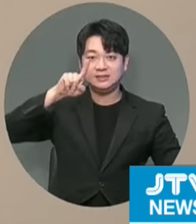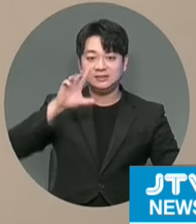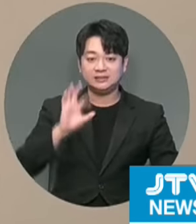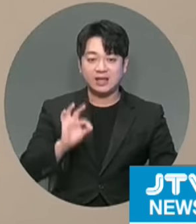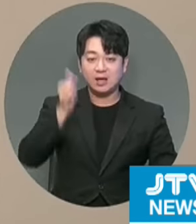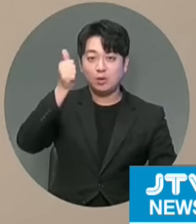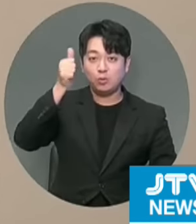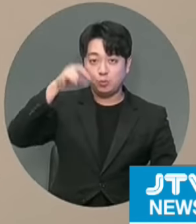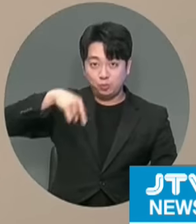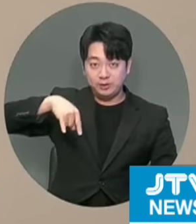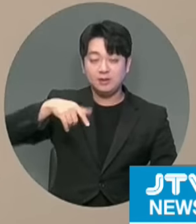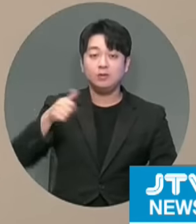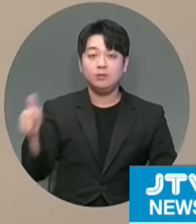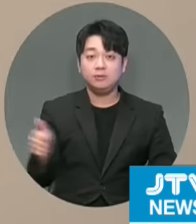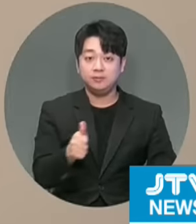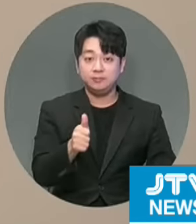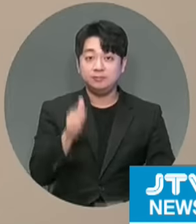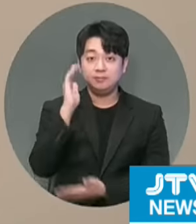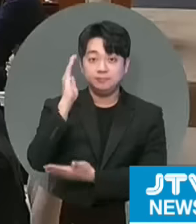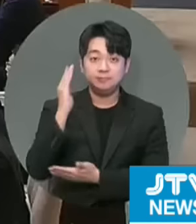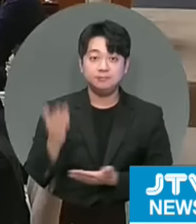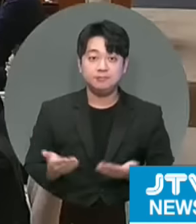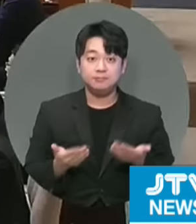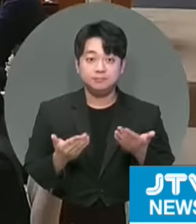토론해 주시기 바랍니다.